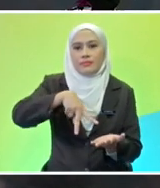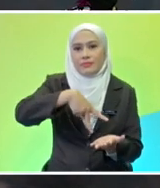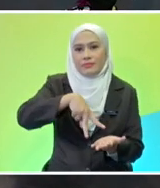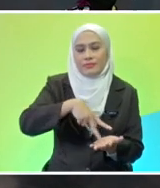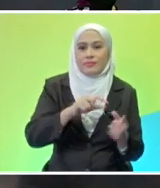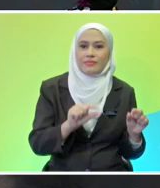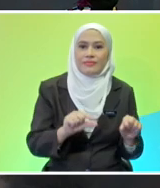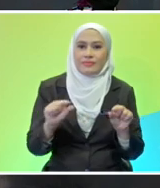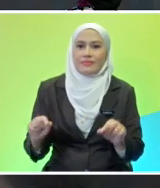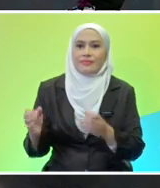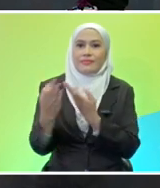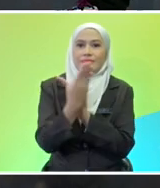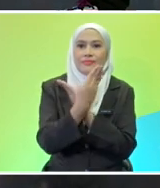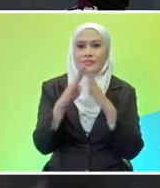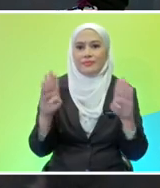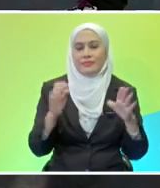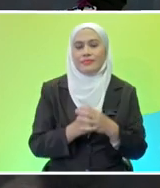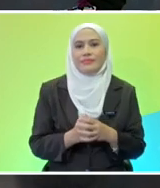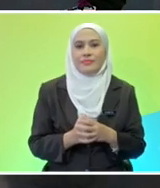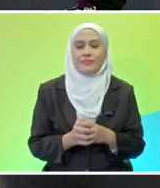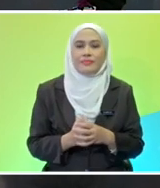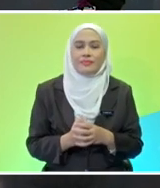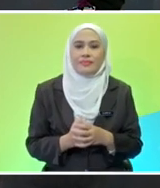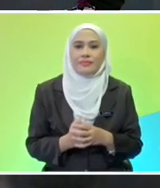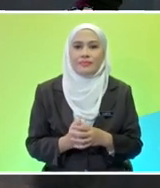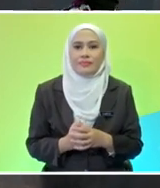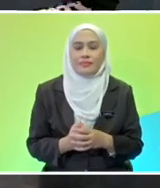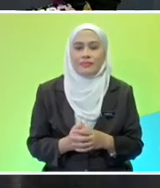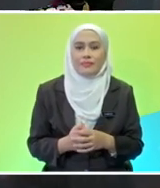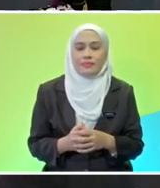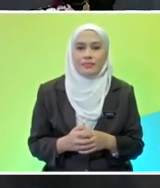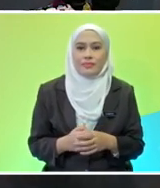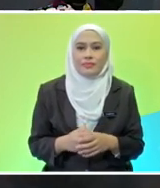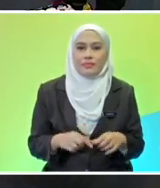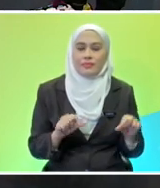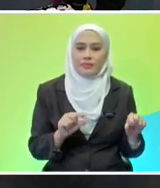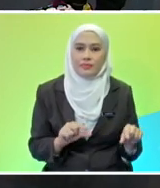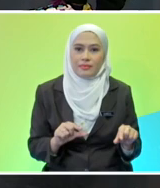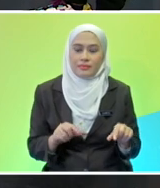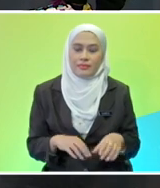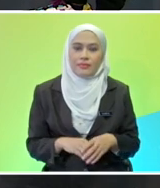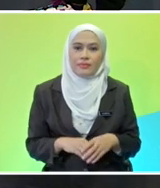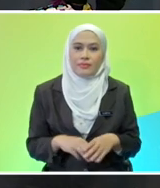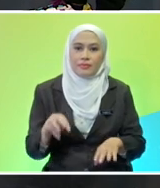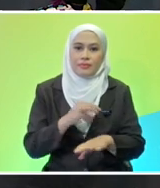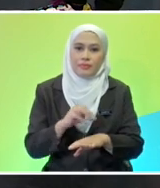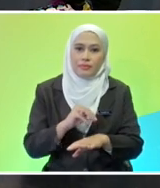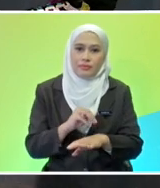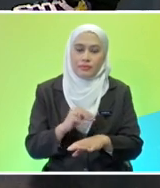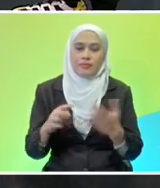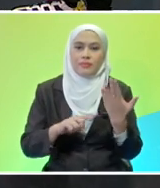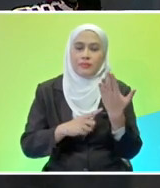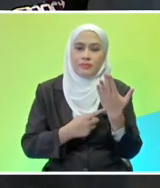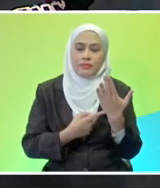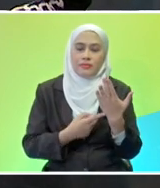bebas. Menari tu dekat sini ke atau sambil nak ke sana? Kita perlu menari bergerak bila muzik berbunyi saja. Okey, kita